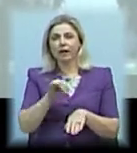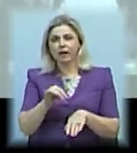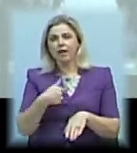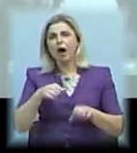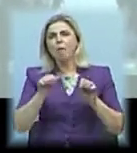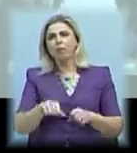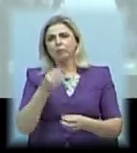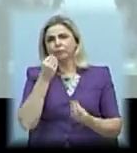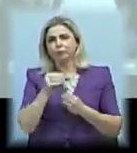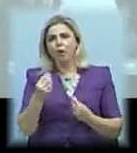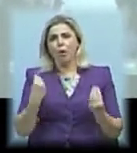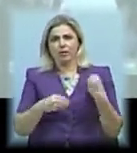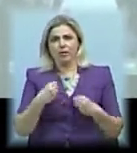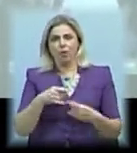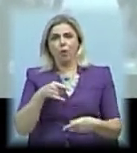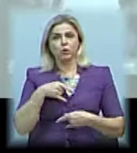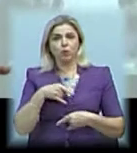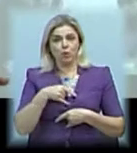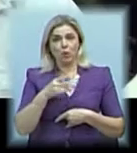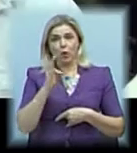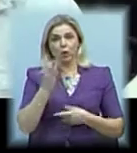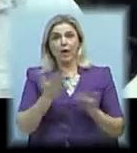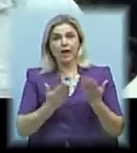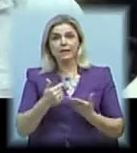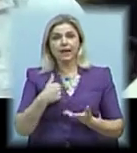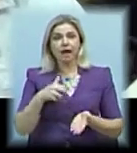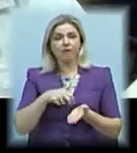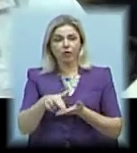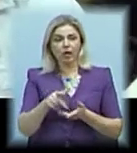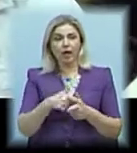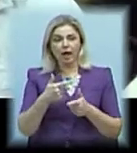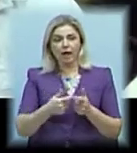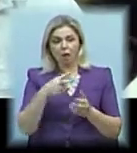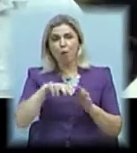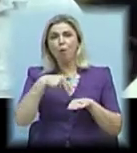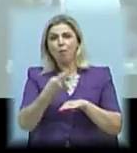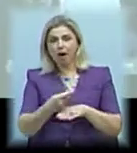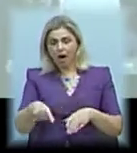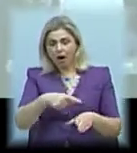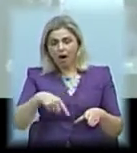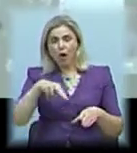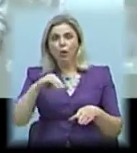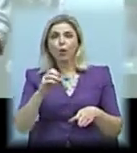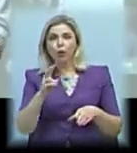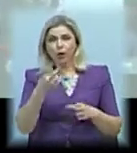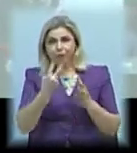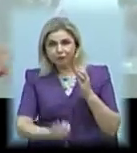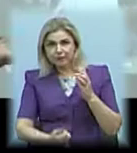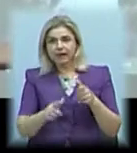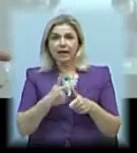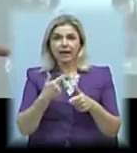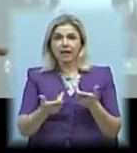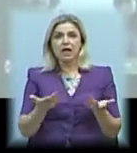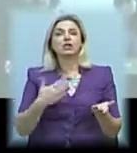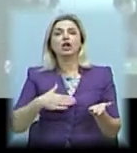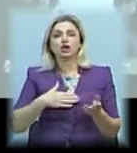одягнутися в найкращий костюм. Але якщо я буду йти і провалюсь там в люк, і там скоро швидка допомога не доїде до мене, то на